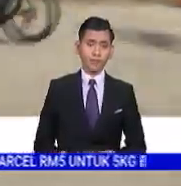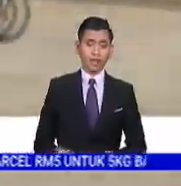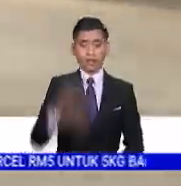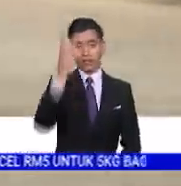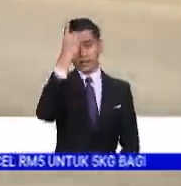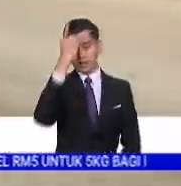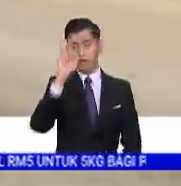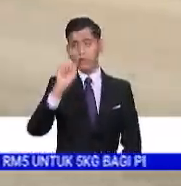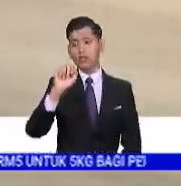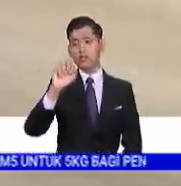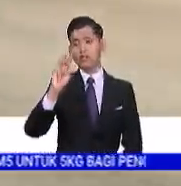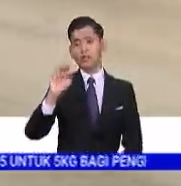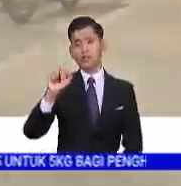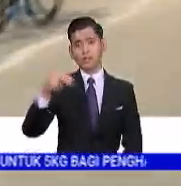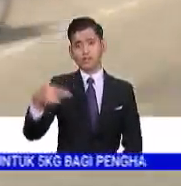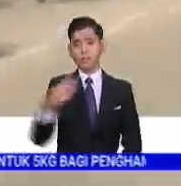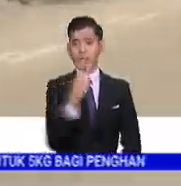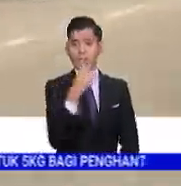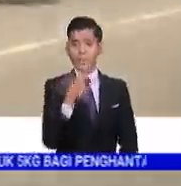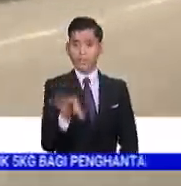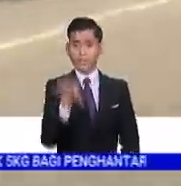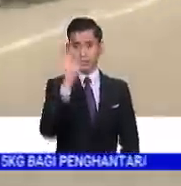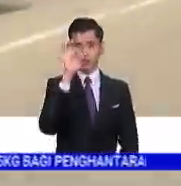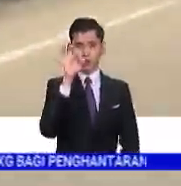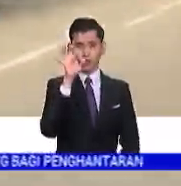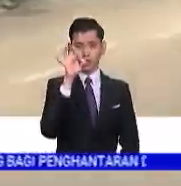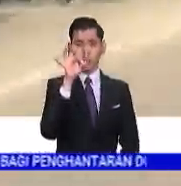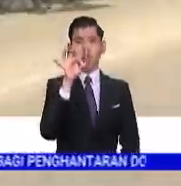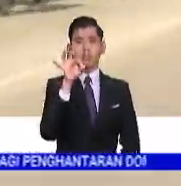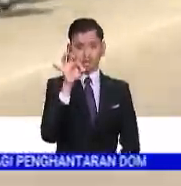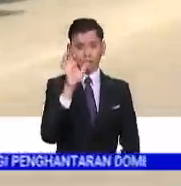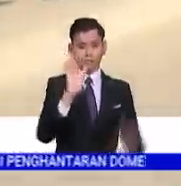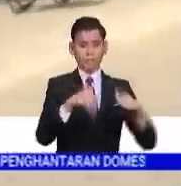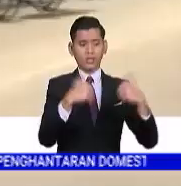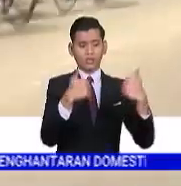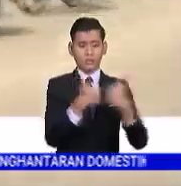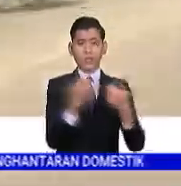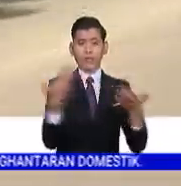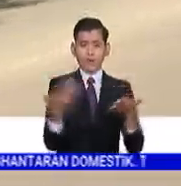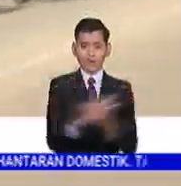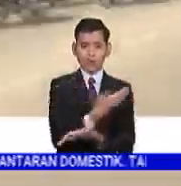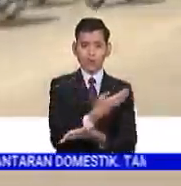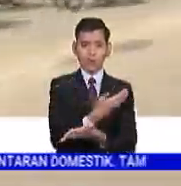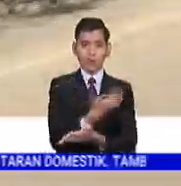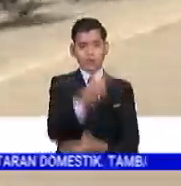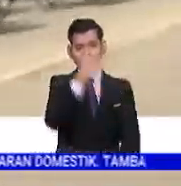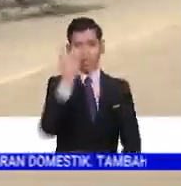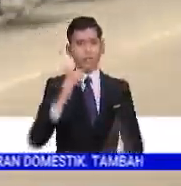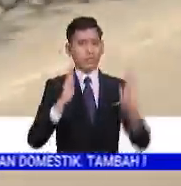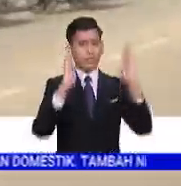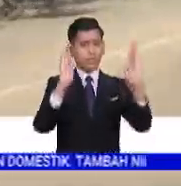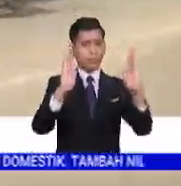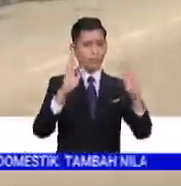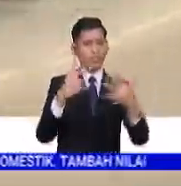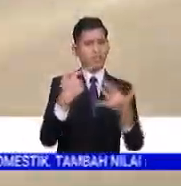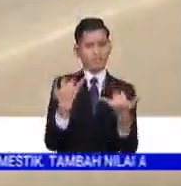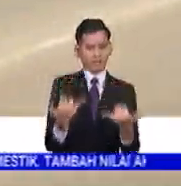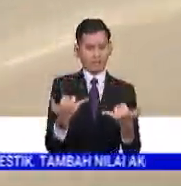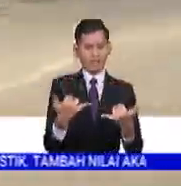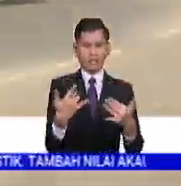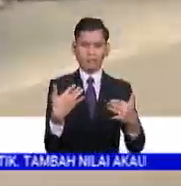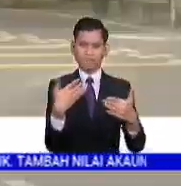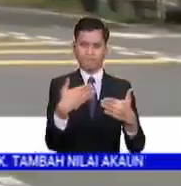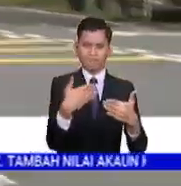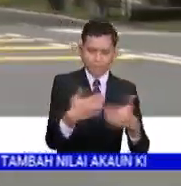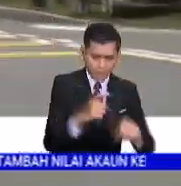Dato' Abu Samah turut melihat pelantikan penganjur baharu tidak akan menyelesaikan masalah ini memandangkan tempoh yang semakin singkat.